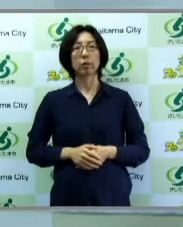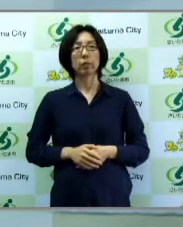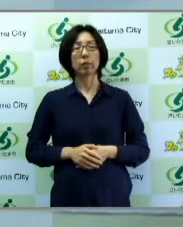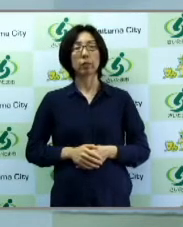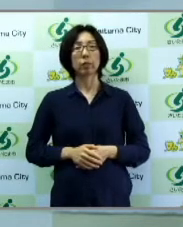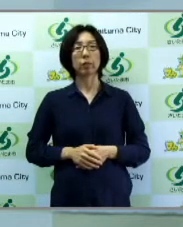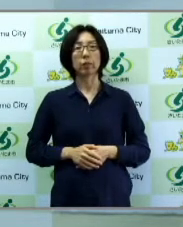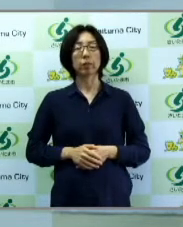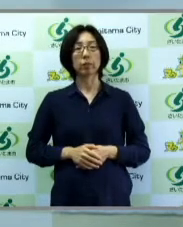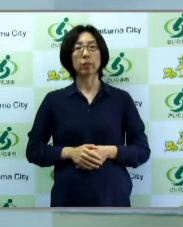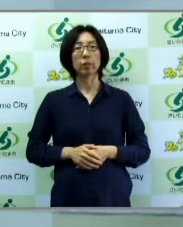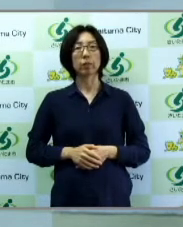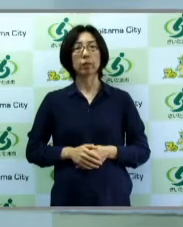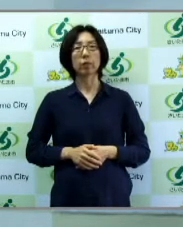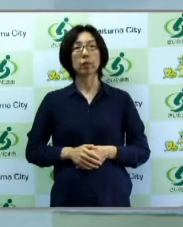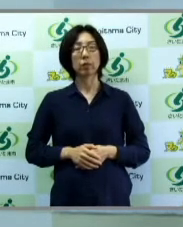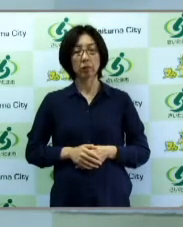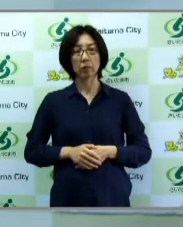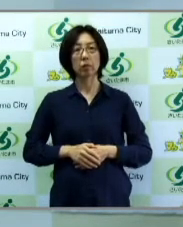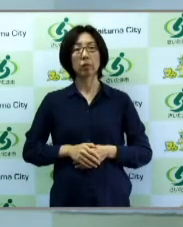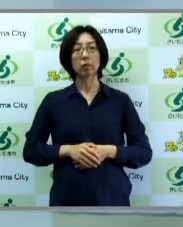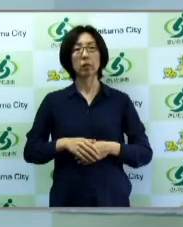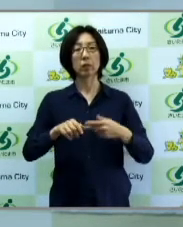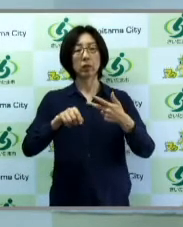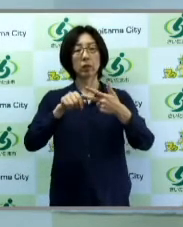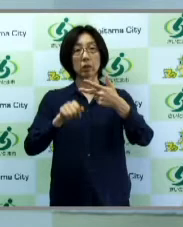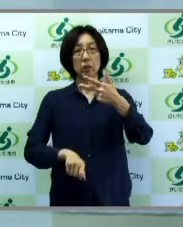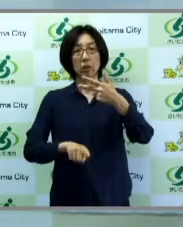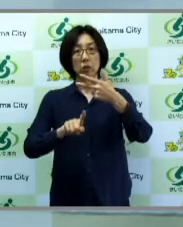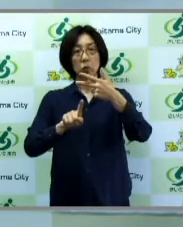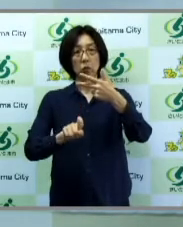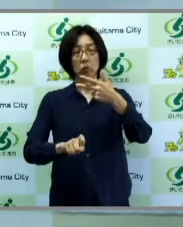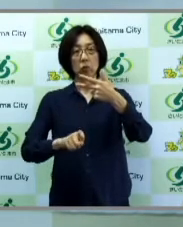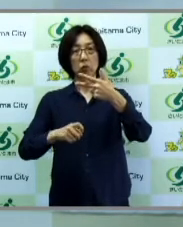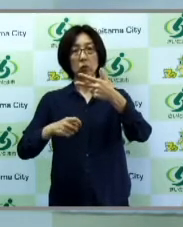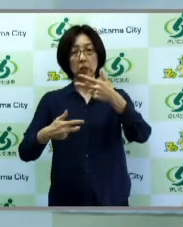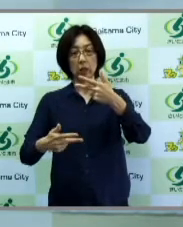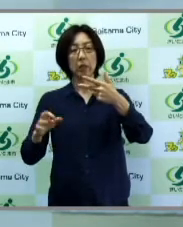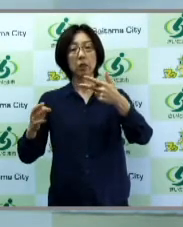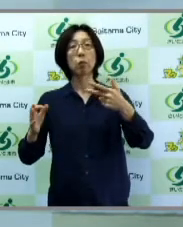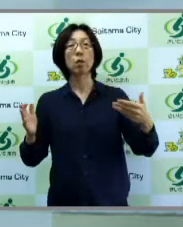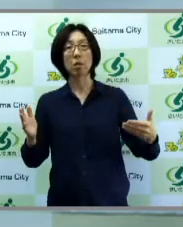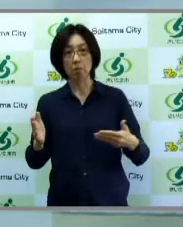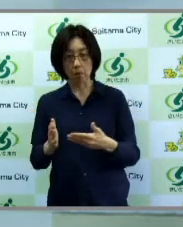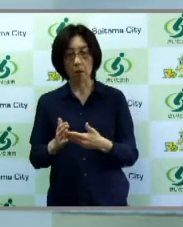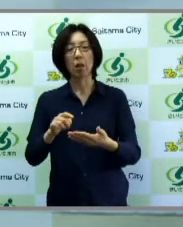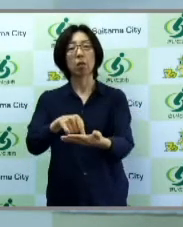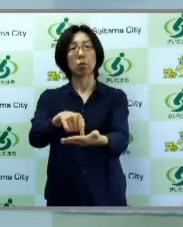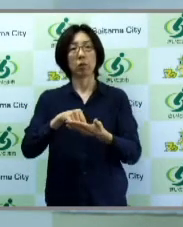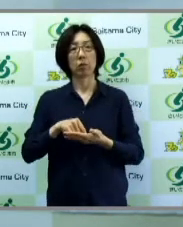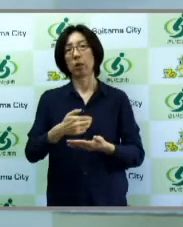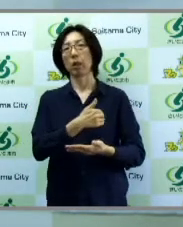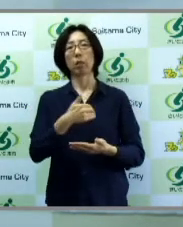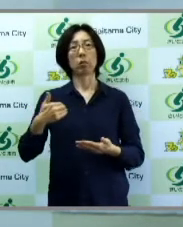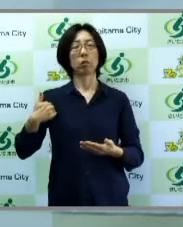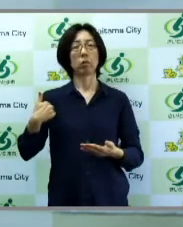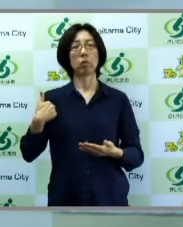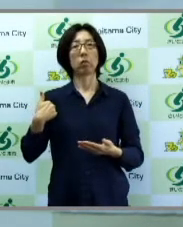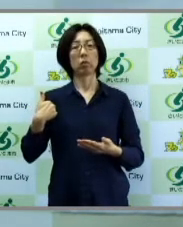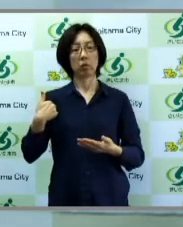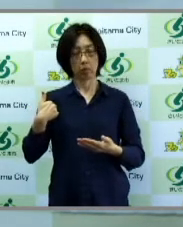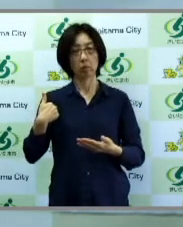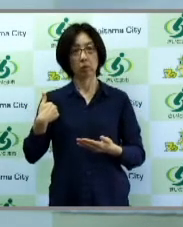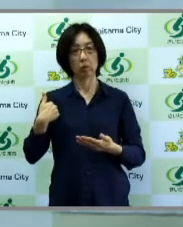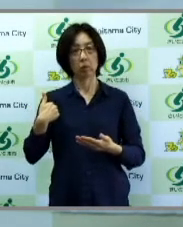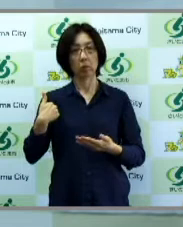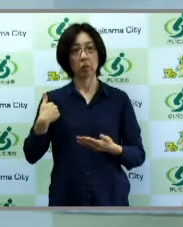みにつきましては7月の17日金曜日までとなっておりますが、申し込み状況を踏まえ期間